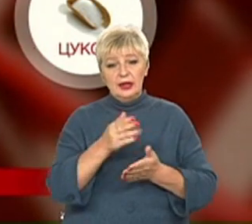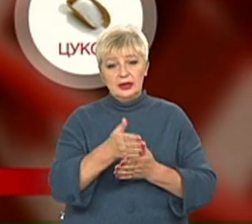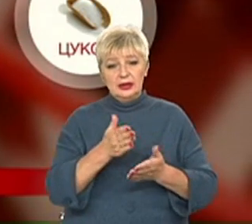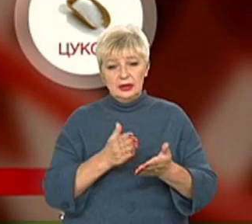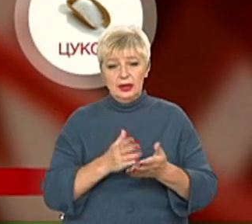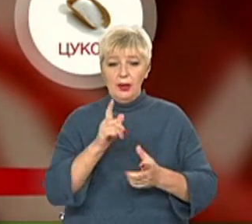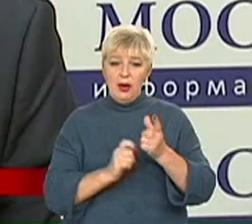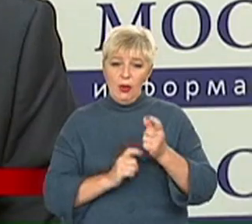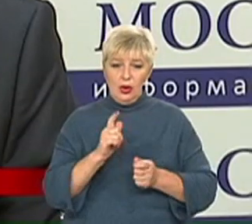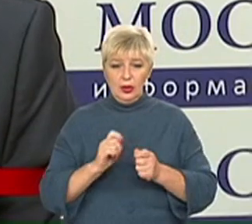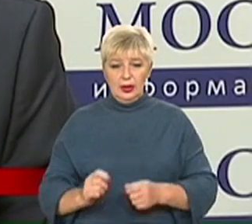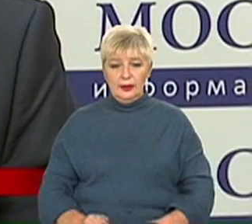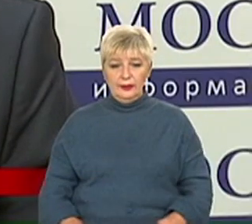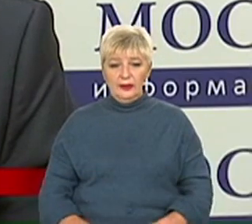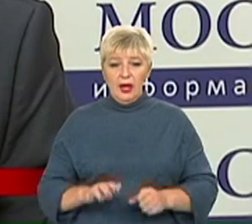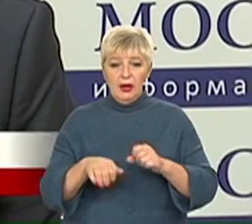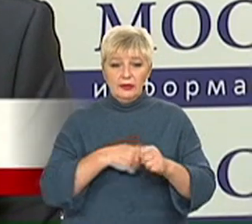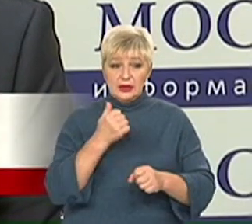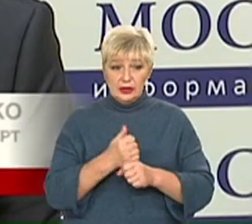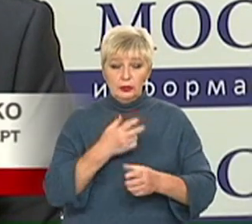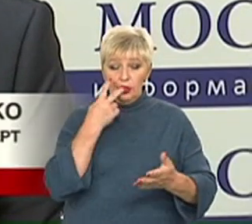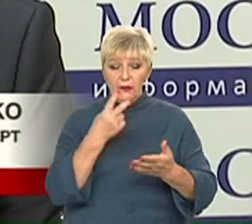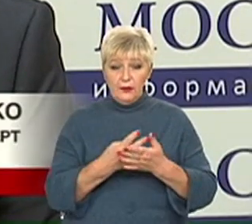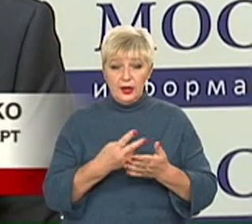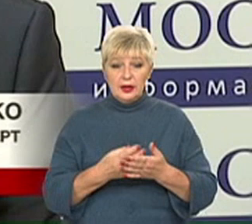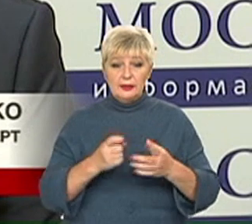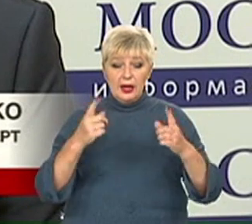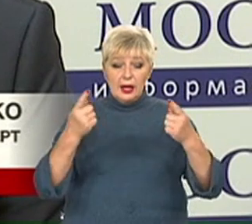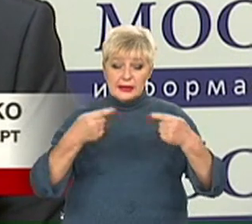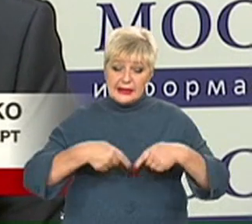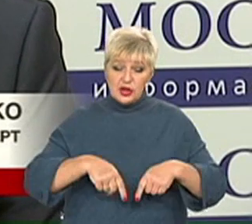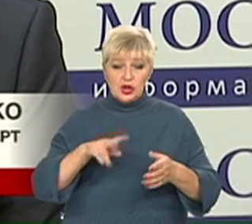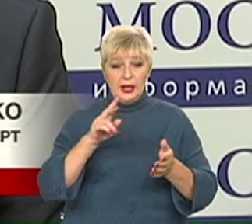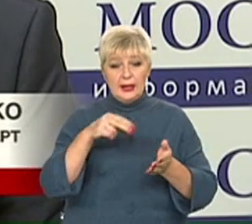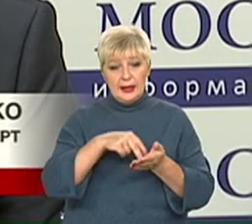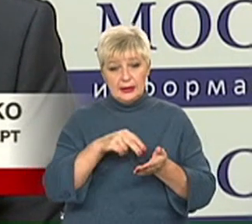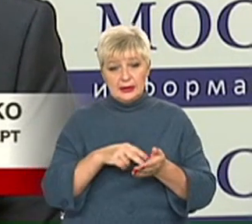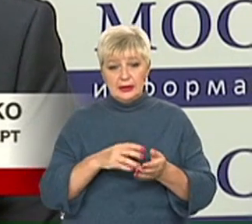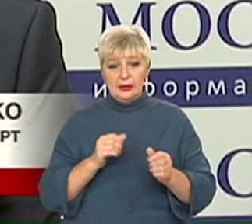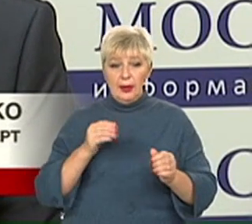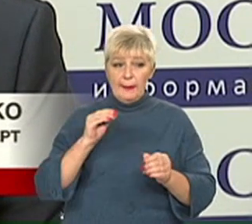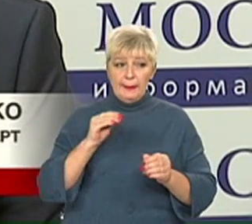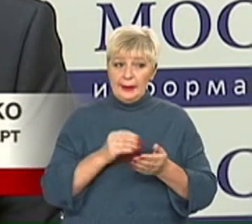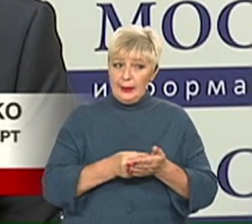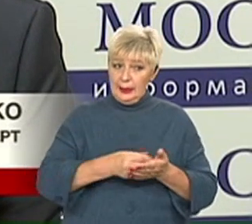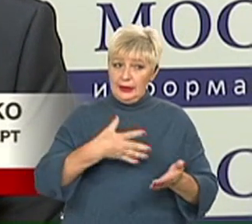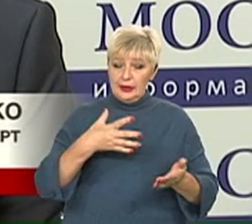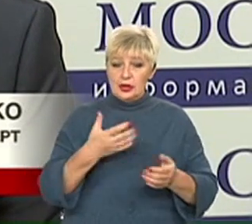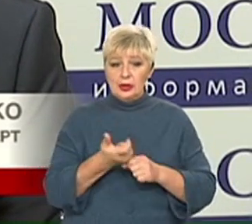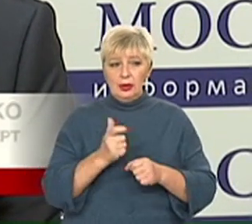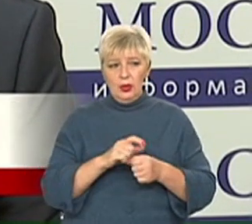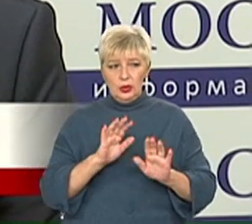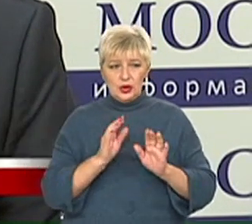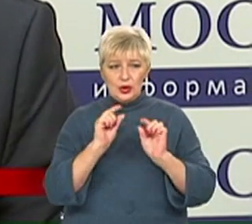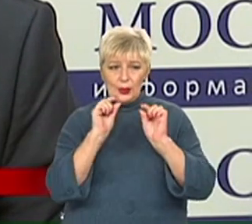хліба. В основном мы видим снижение цен. Прирост у нас